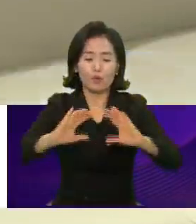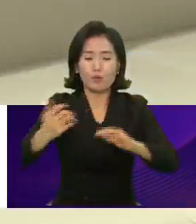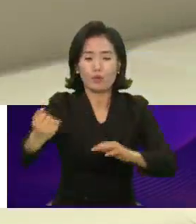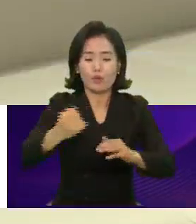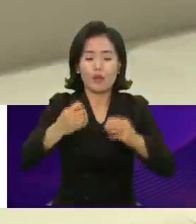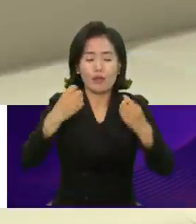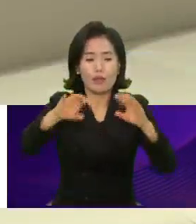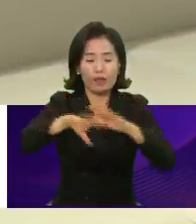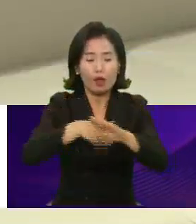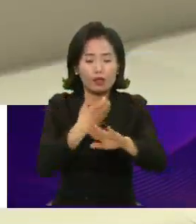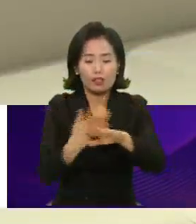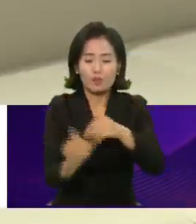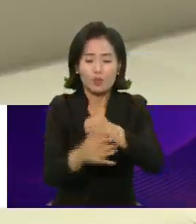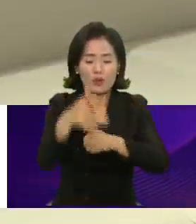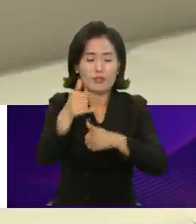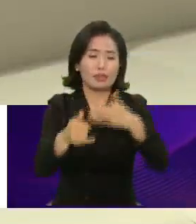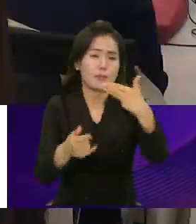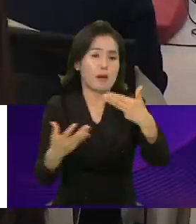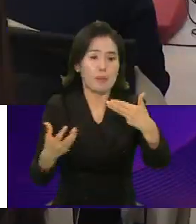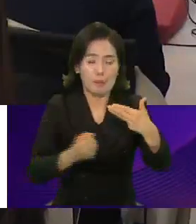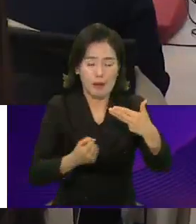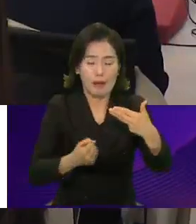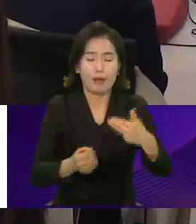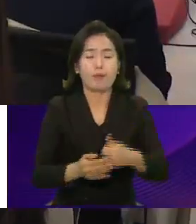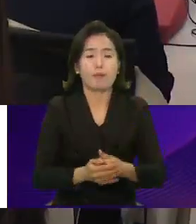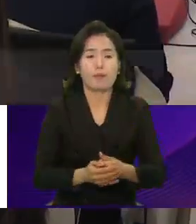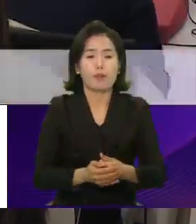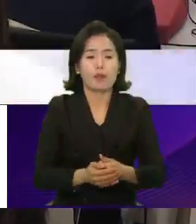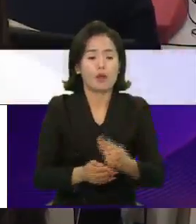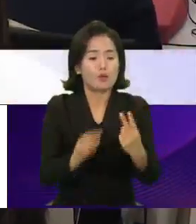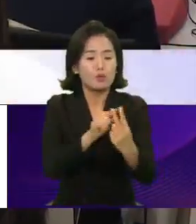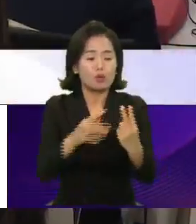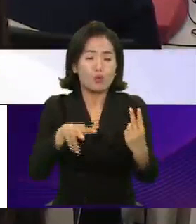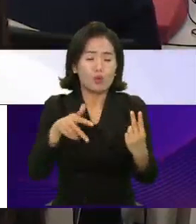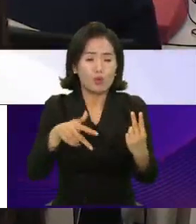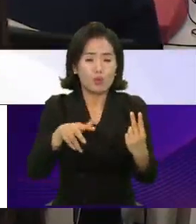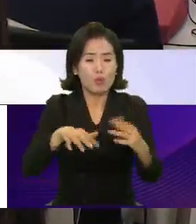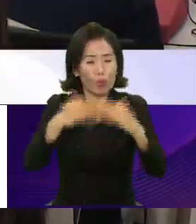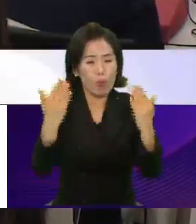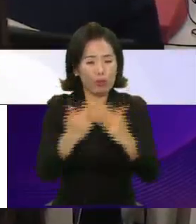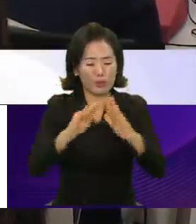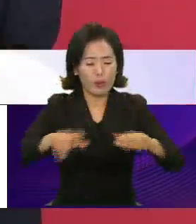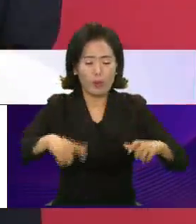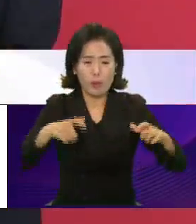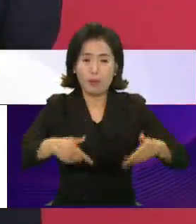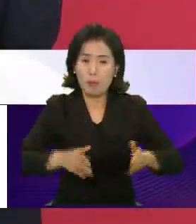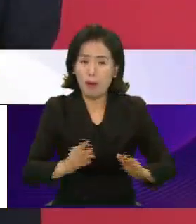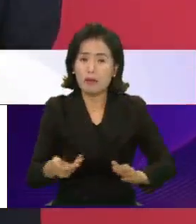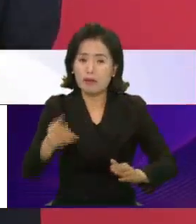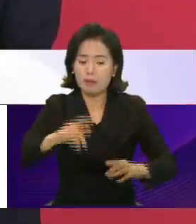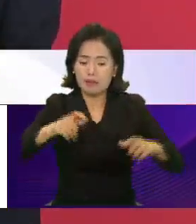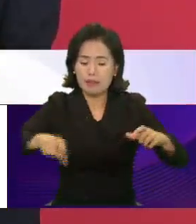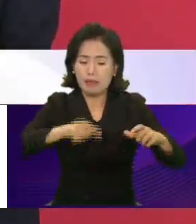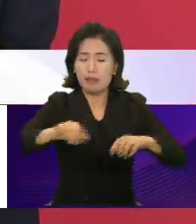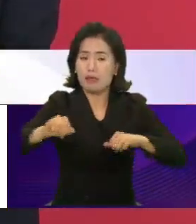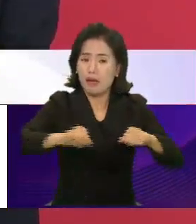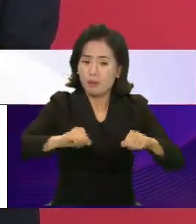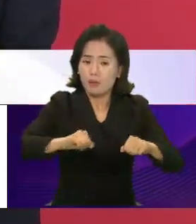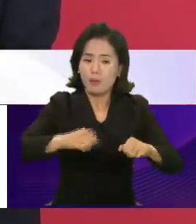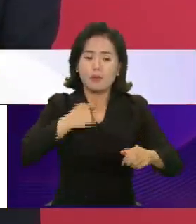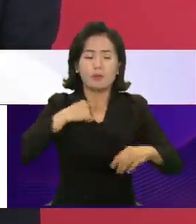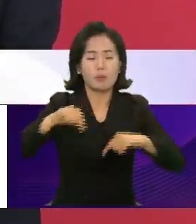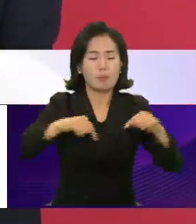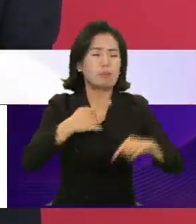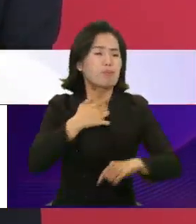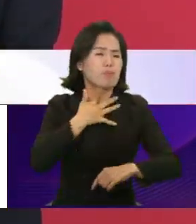국민의힘 혁신위원장이 8번을 받았습니다. 물론 두 후보 모두 연고만 전남에 있을 뿐 지역에서 사회활동이나